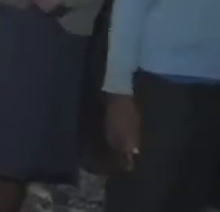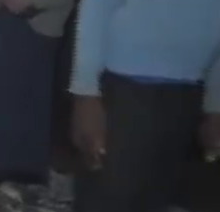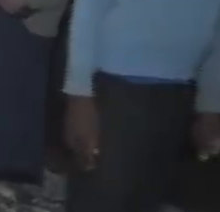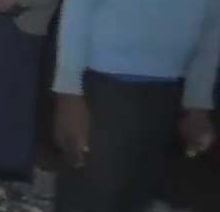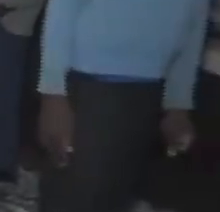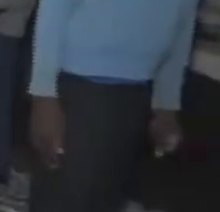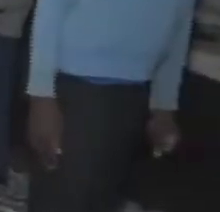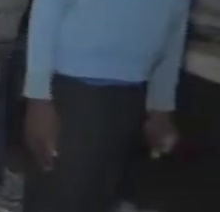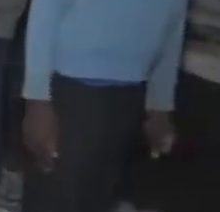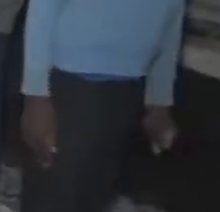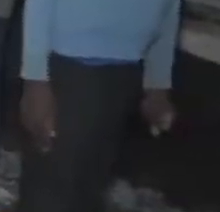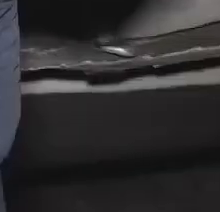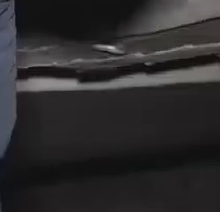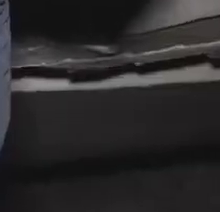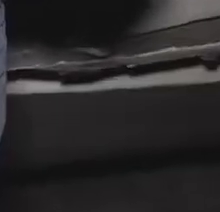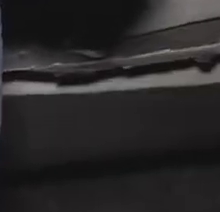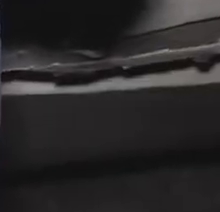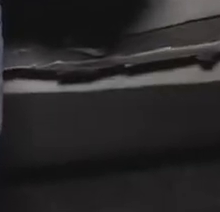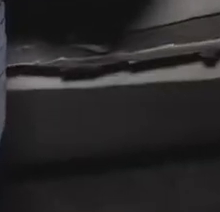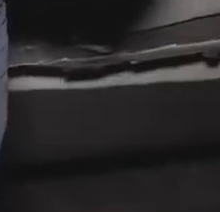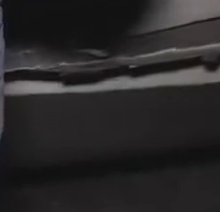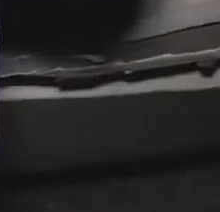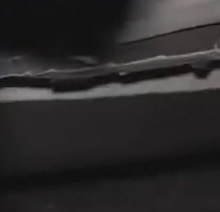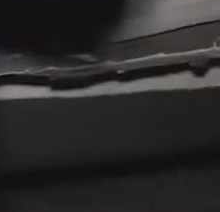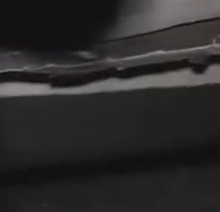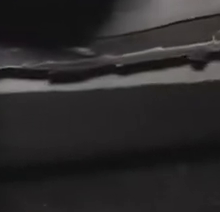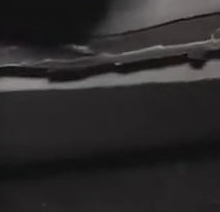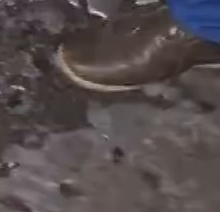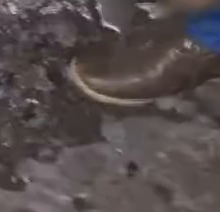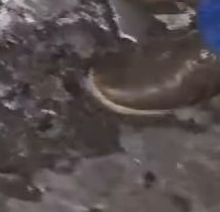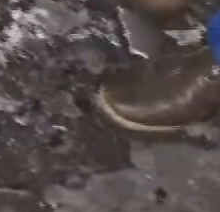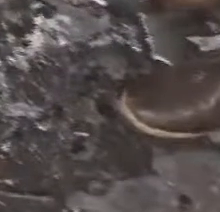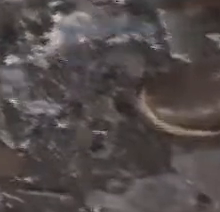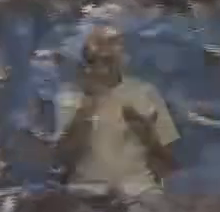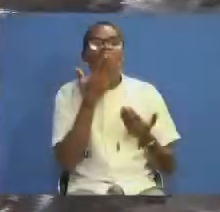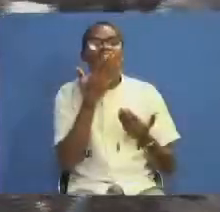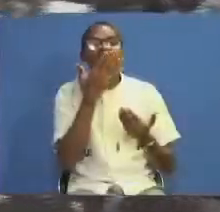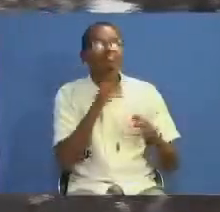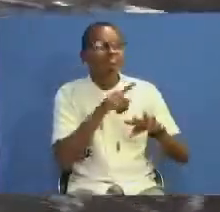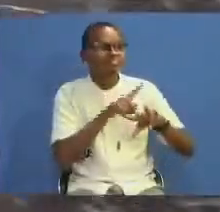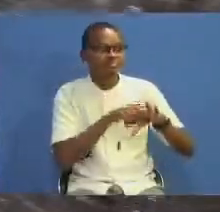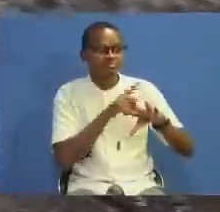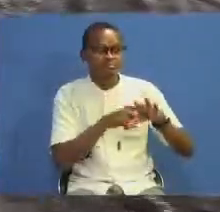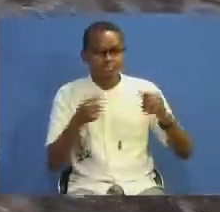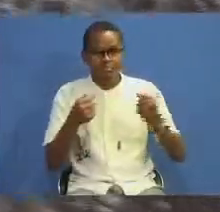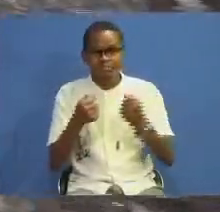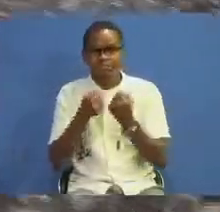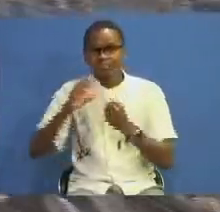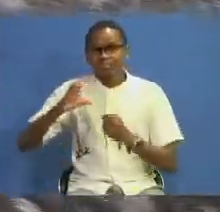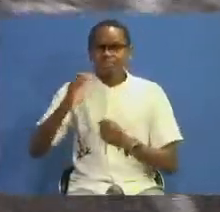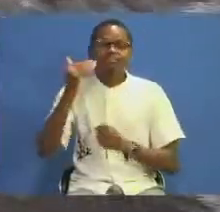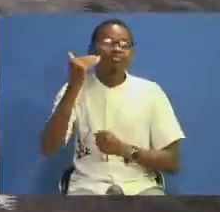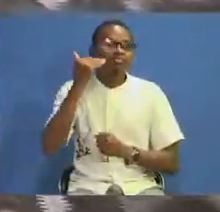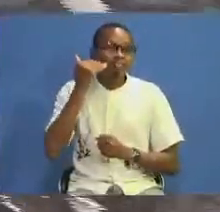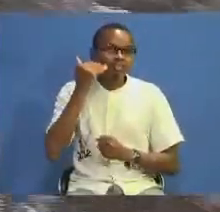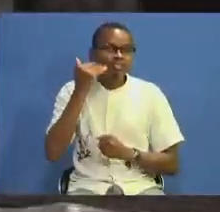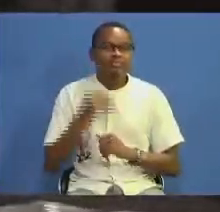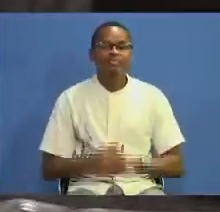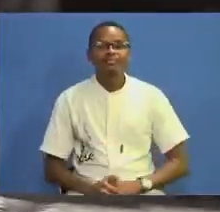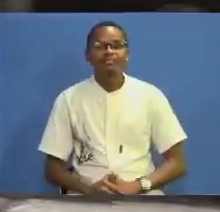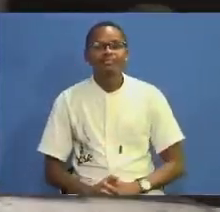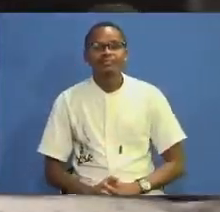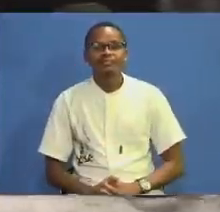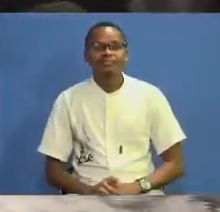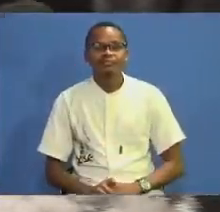Watu 13 wafariki wakichota mafuta barabarani, lori la mafuta lilipopata ajali kaunti ya Siaya.